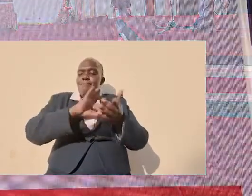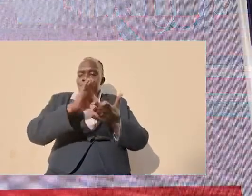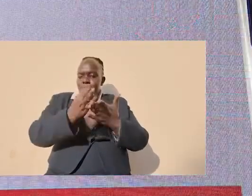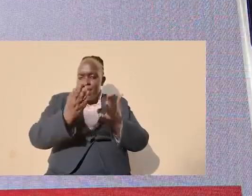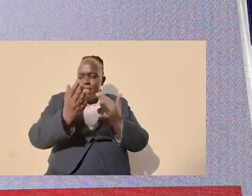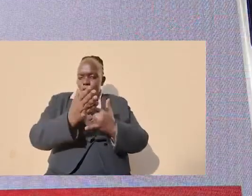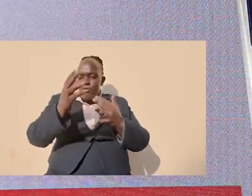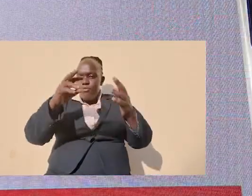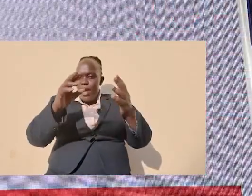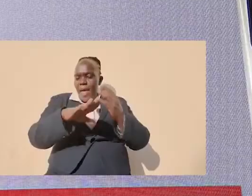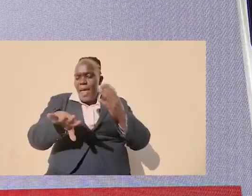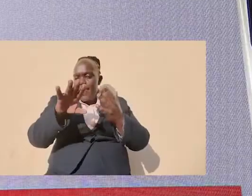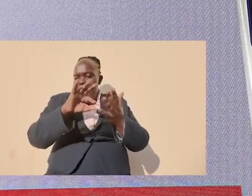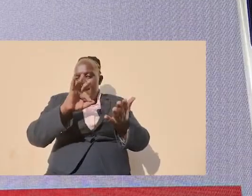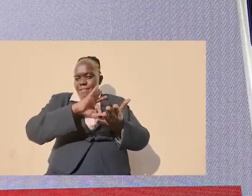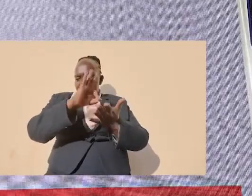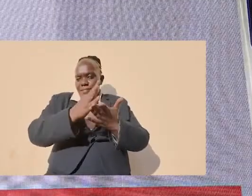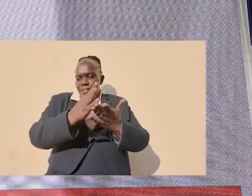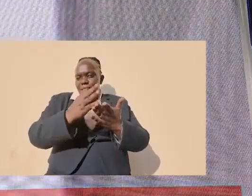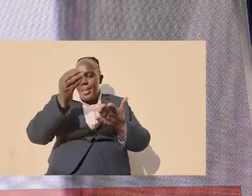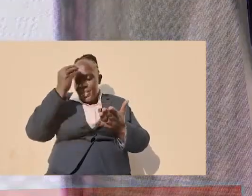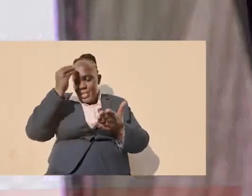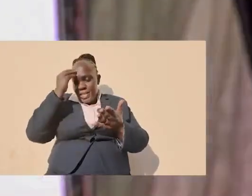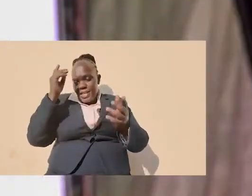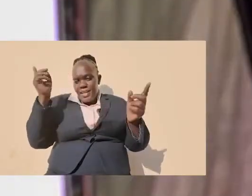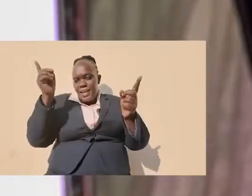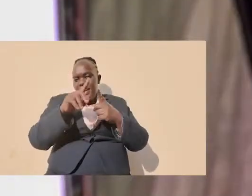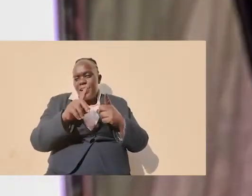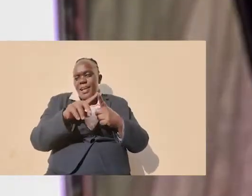mapato ya kidijitali yakifikia shilingi bilioni